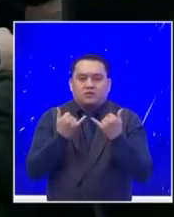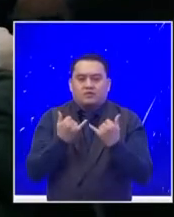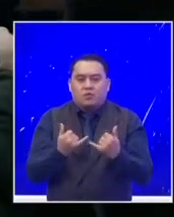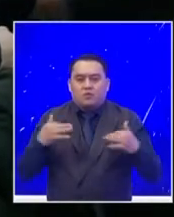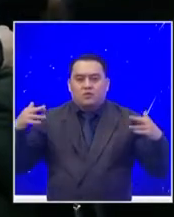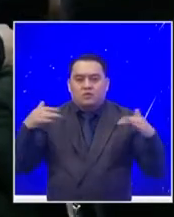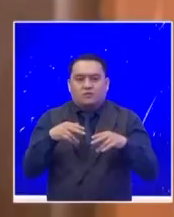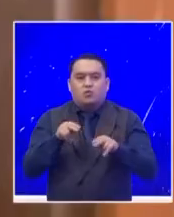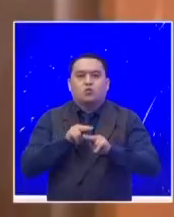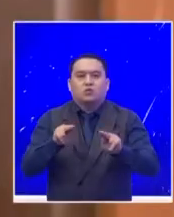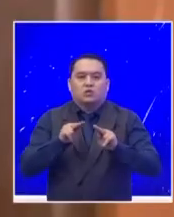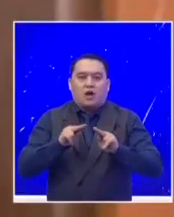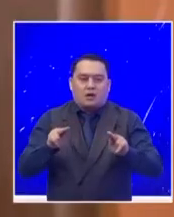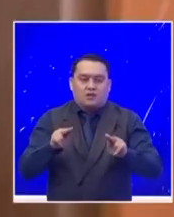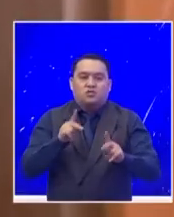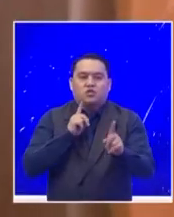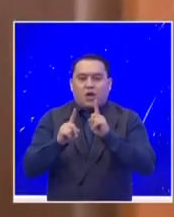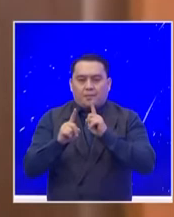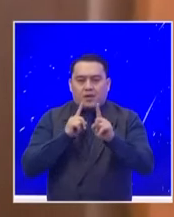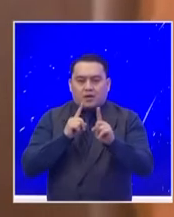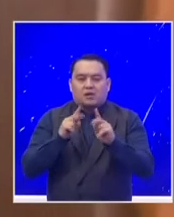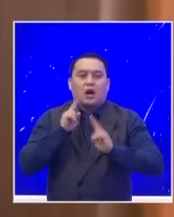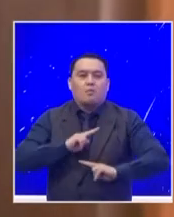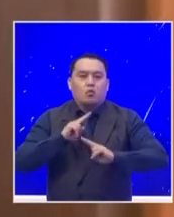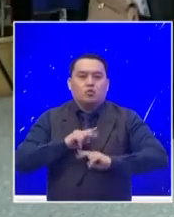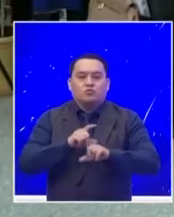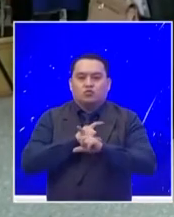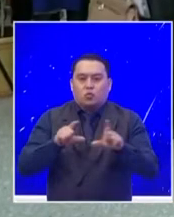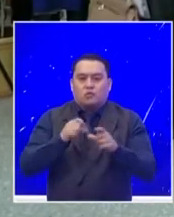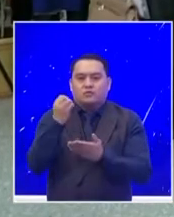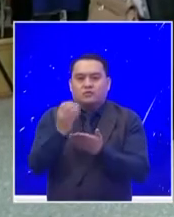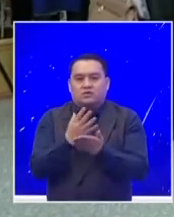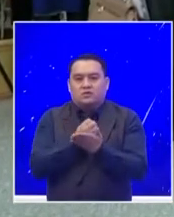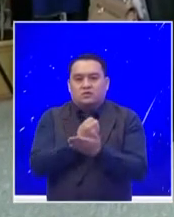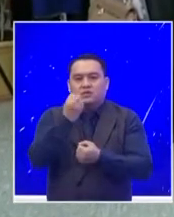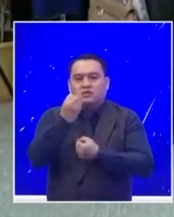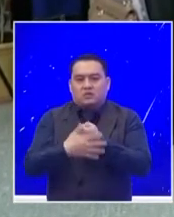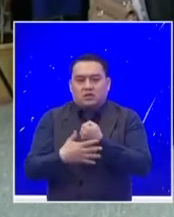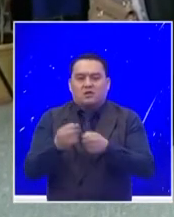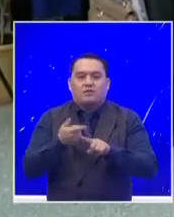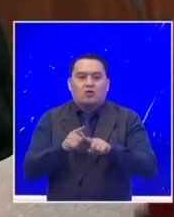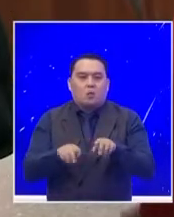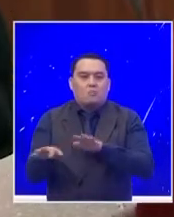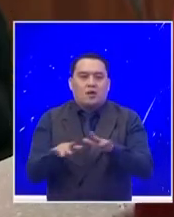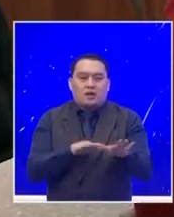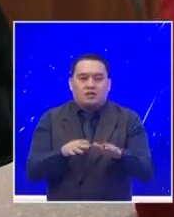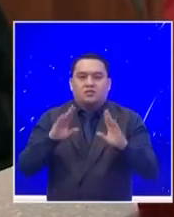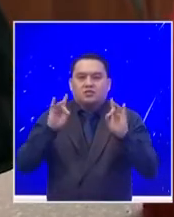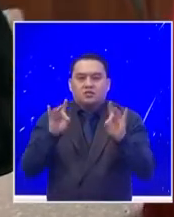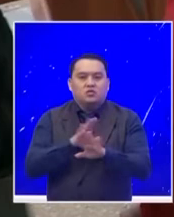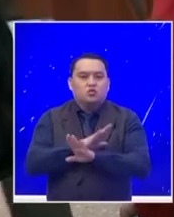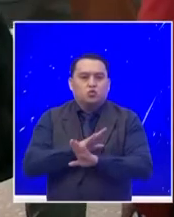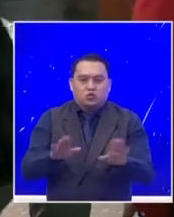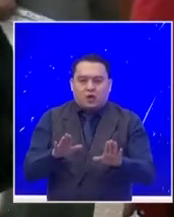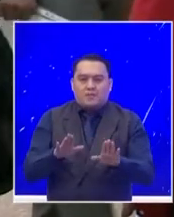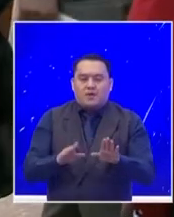съехались десятки педагогов. Повод – семинар по координации работы школ и ресурсных центров сельской местности. Проходит мероприятие здесь не случайно. Этот